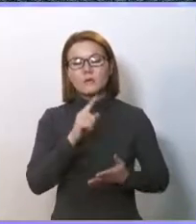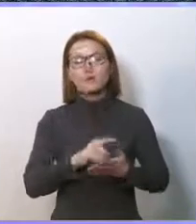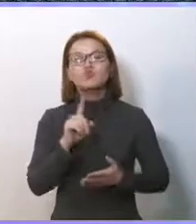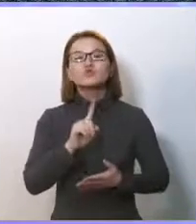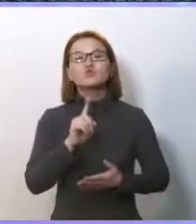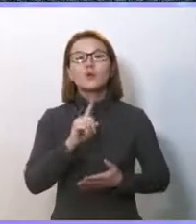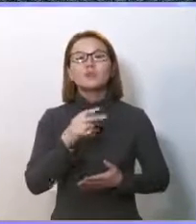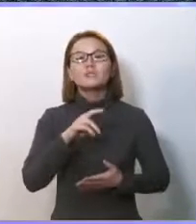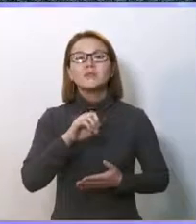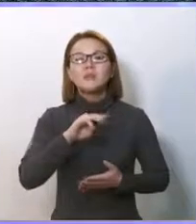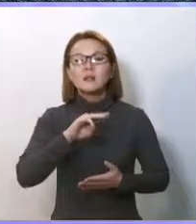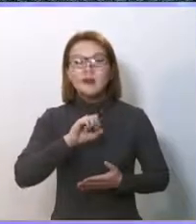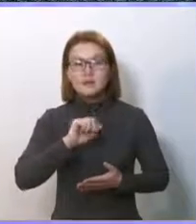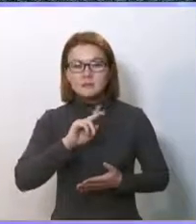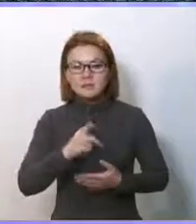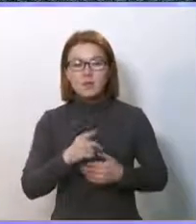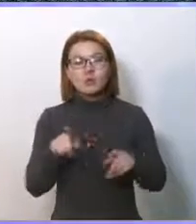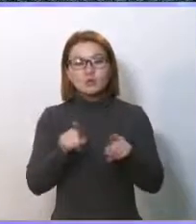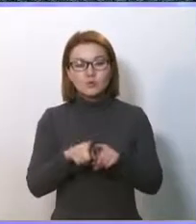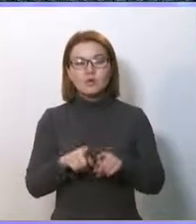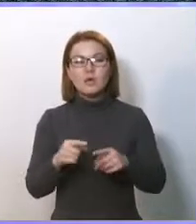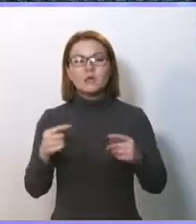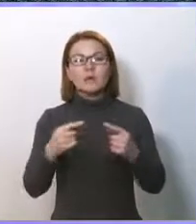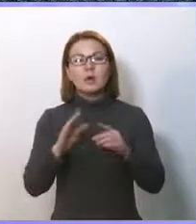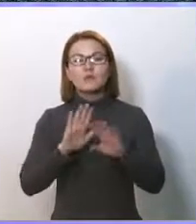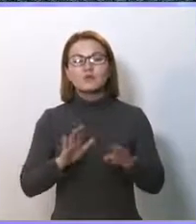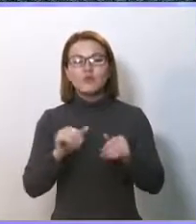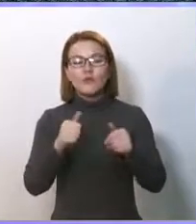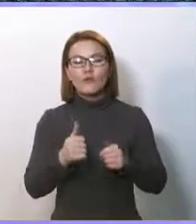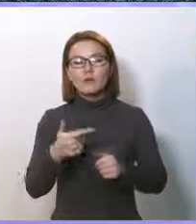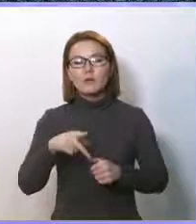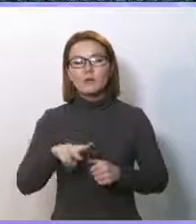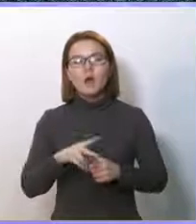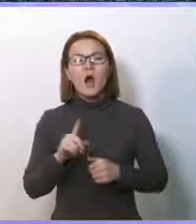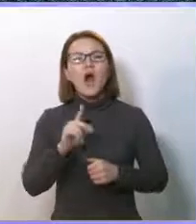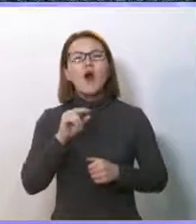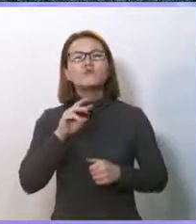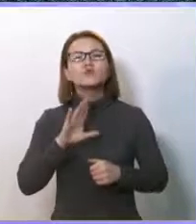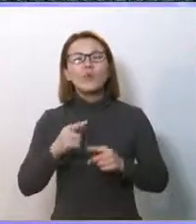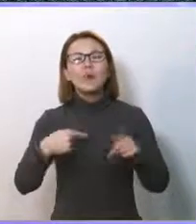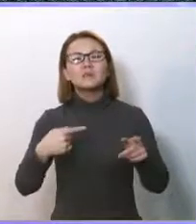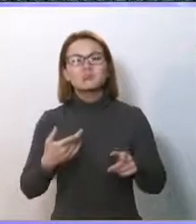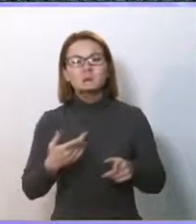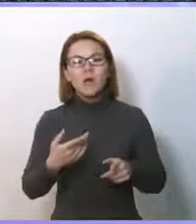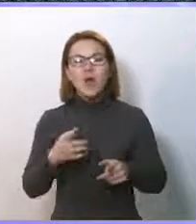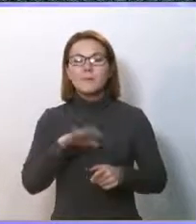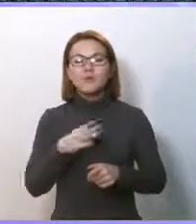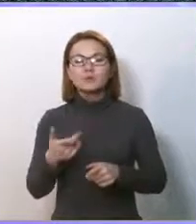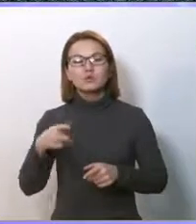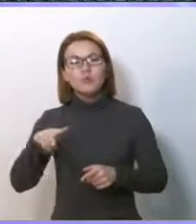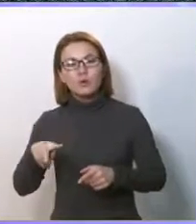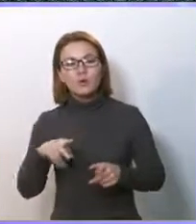делать?». Значит, они тоже глаголы неопределенной формы. А в чем же разница между